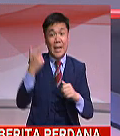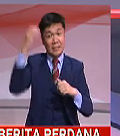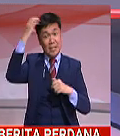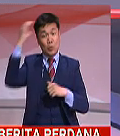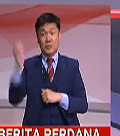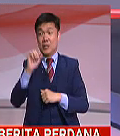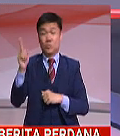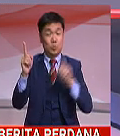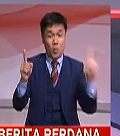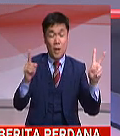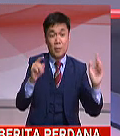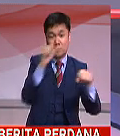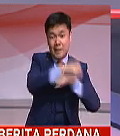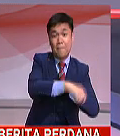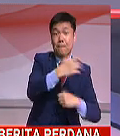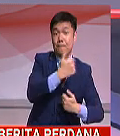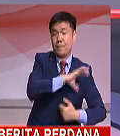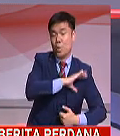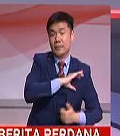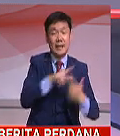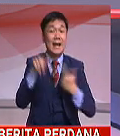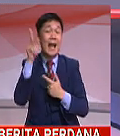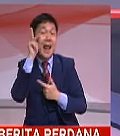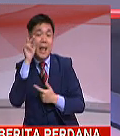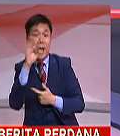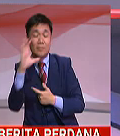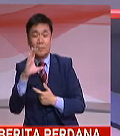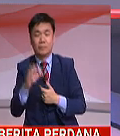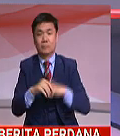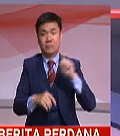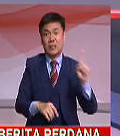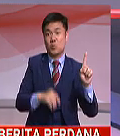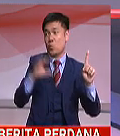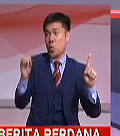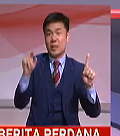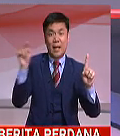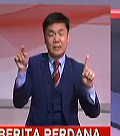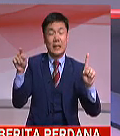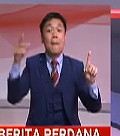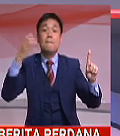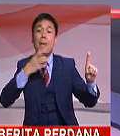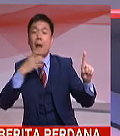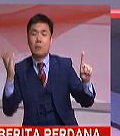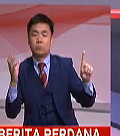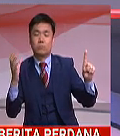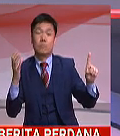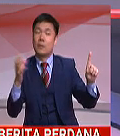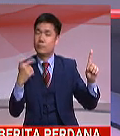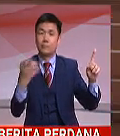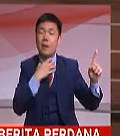fc-26 video MP3 kosong selain Kelantan FC itu 410 di Lama Sendiri ditangan para